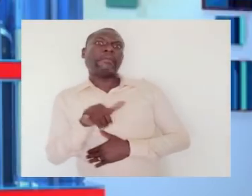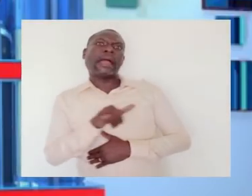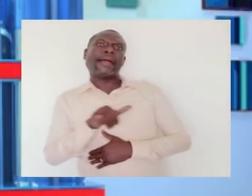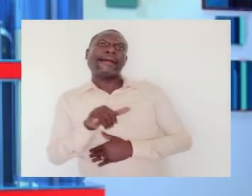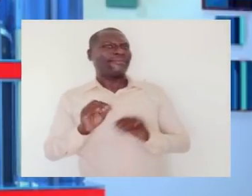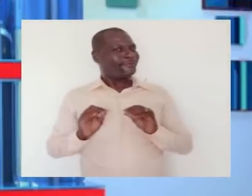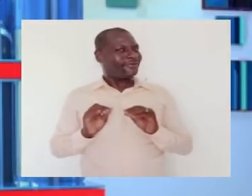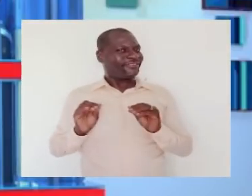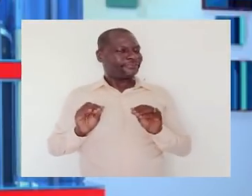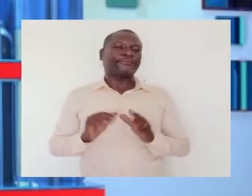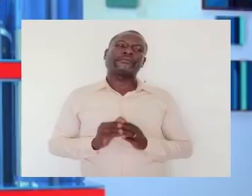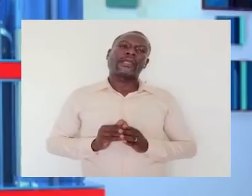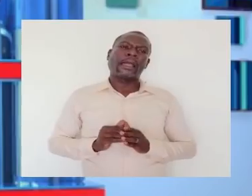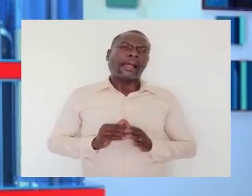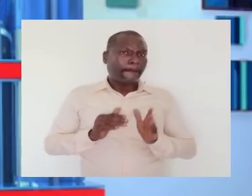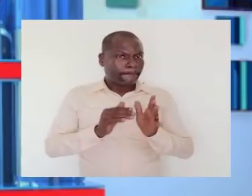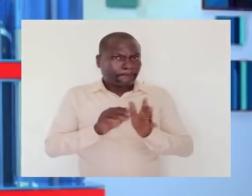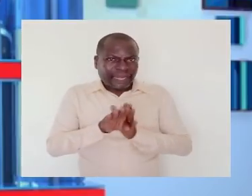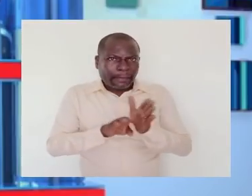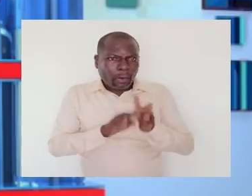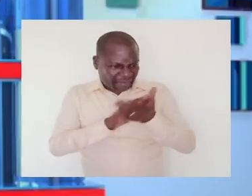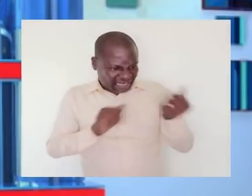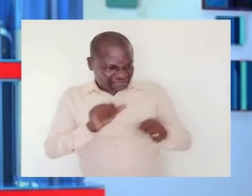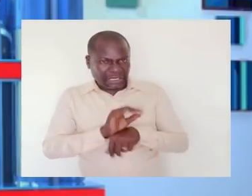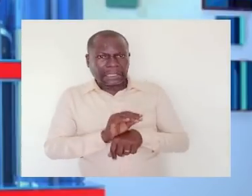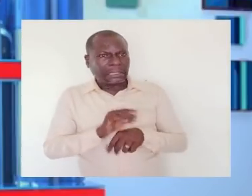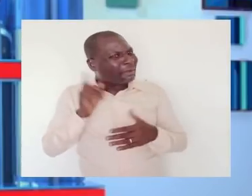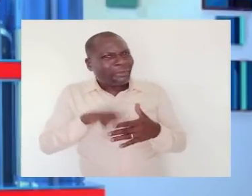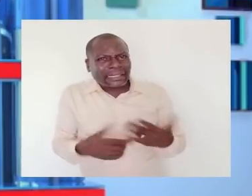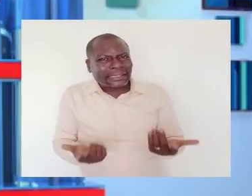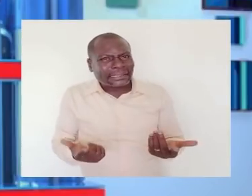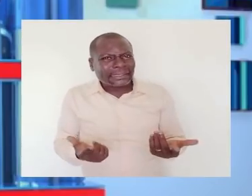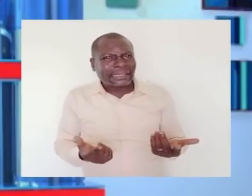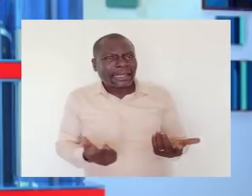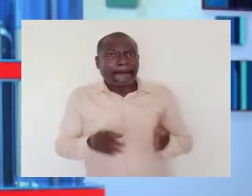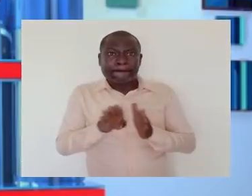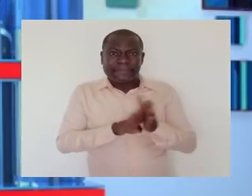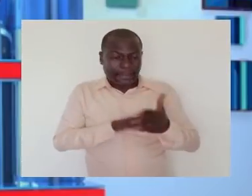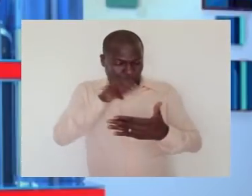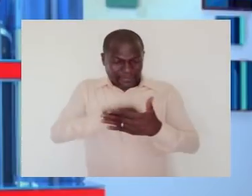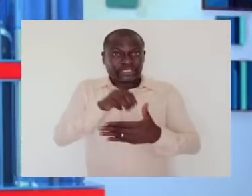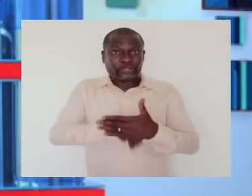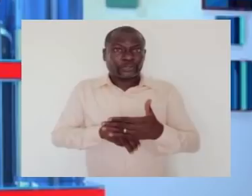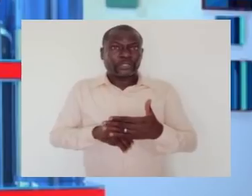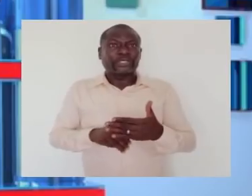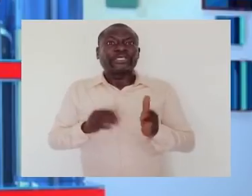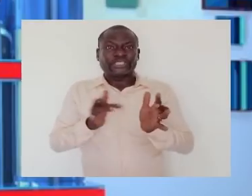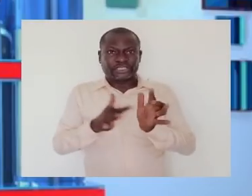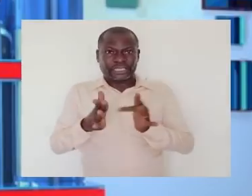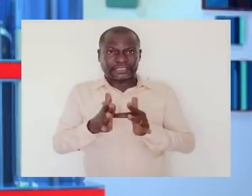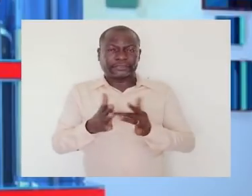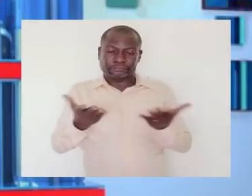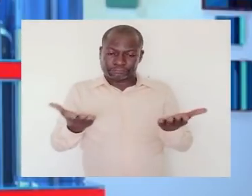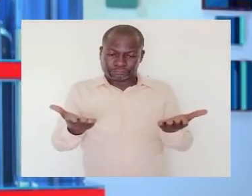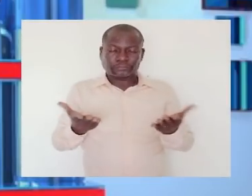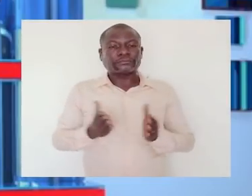me bible believing church no ade de wahin bible yi Matthew ensempa